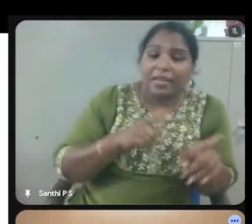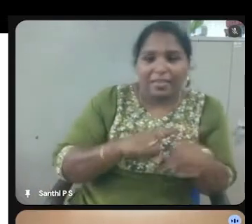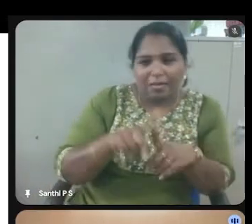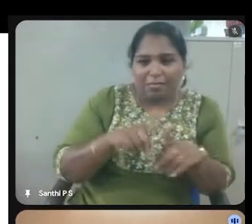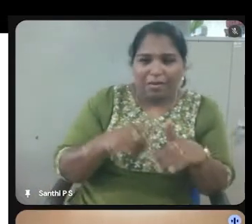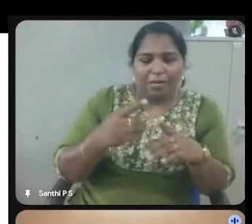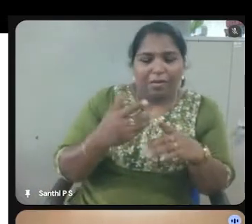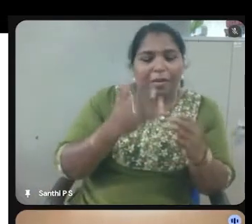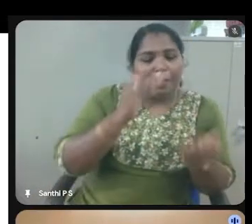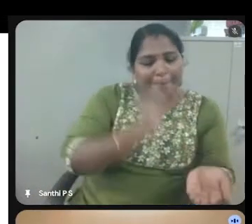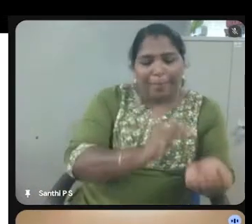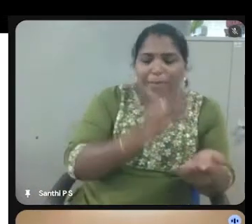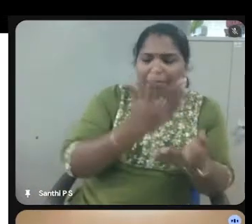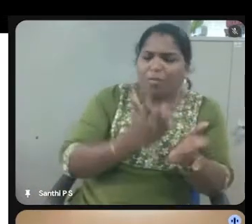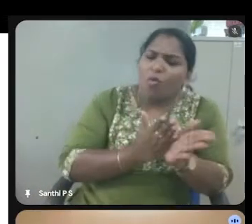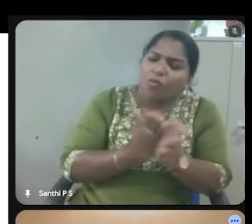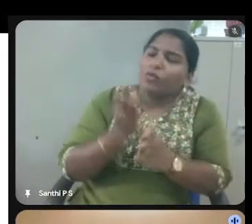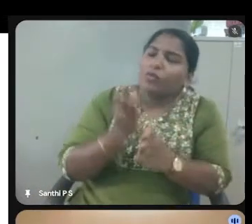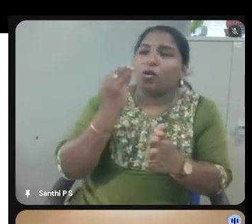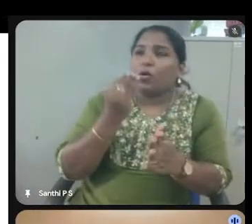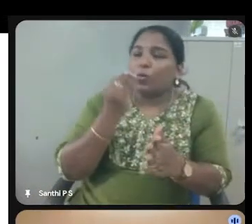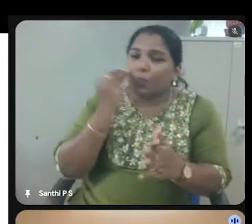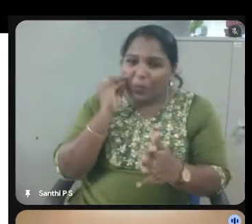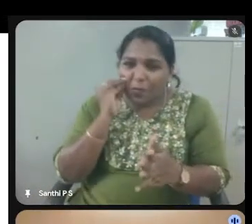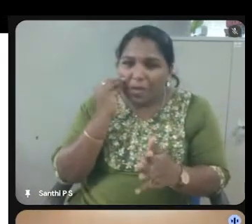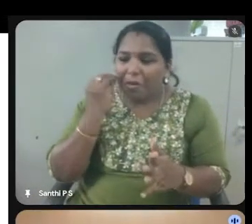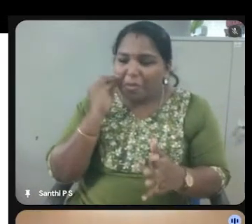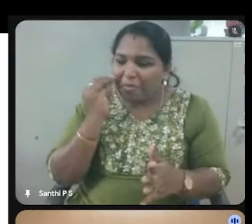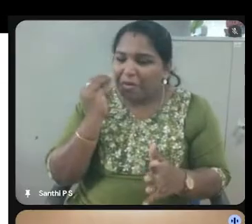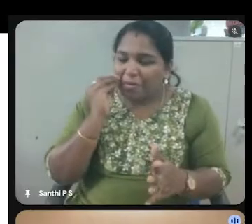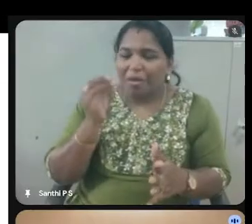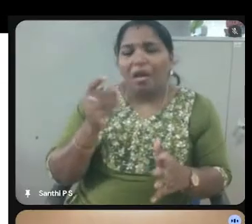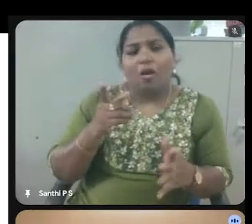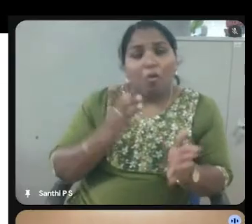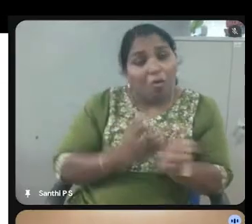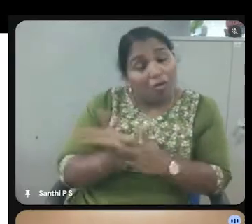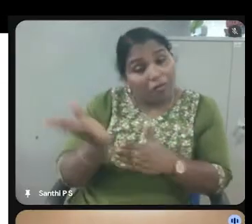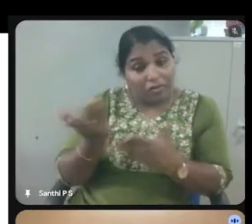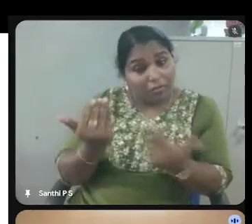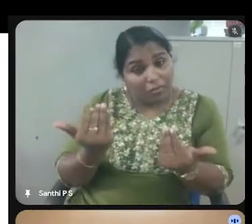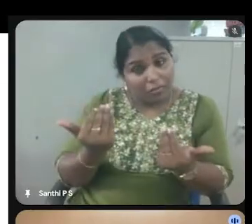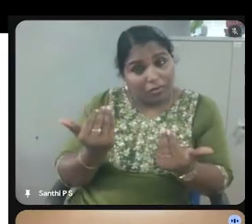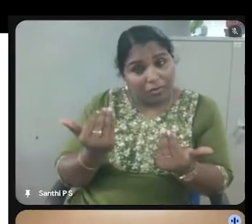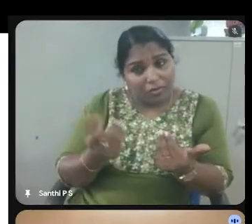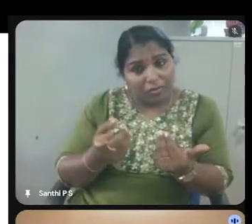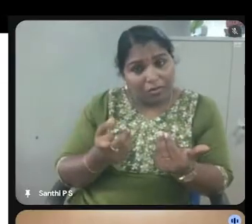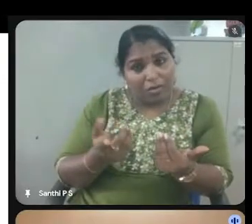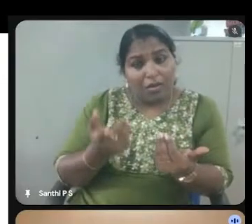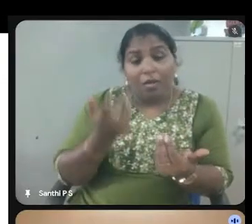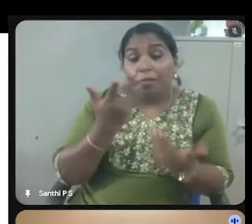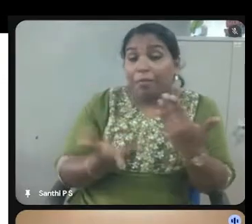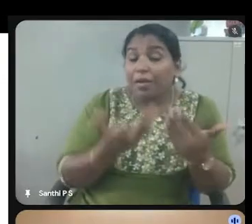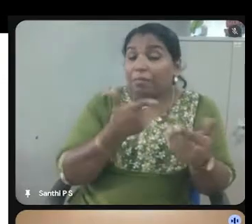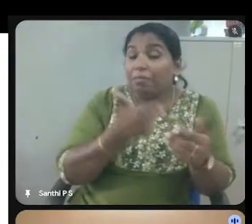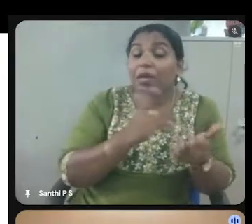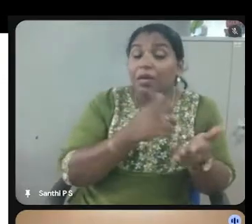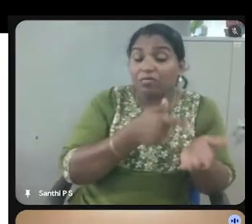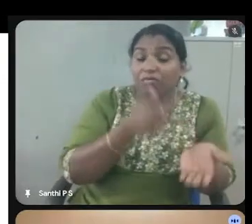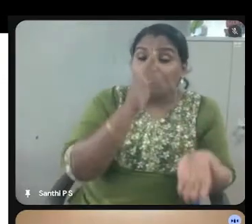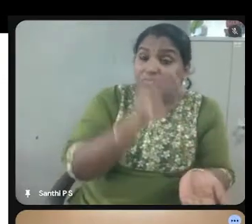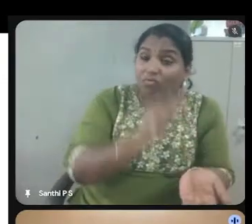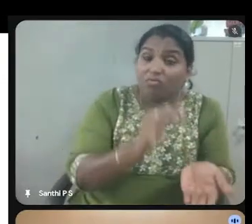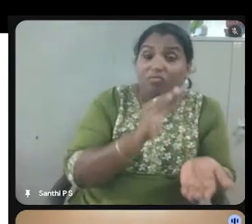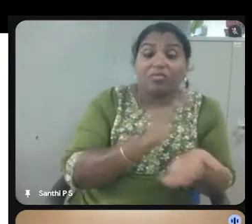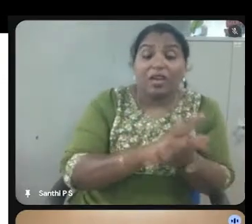കുട്ടിയുടെ സ്നേഹപ്രകടനമായിട്ടാണ്. ചിലപ്പം ഇപ്പം എല്ലാ സാഹചര്യത്തിലും അത് അങ്ങനെ ആവണം എന്നില്ല. ചിലപ്പോൾ കുട്ടി ഹൈപ്പോ സെൻസിറ്റീവ് ആയതുകൊണ്ട് കൂടുതൽ സെൻസറി സീക്കിംഗ് ചെയ്യുന്നതും